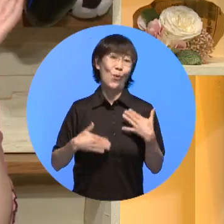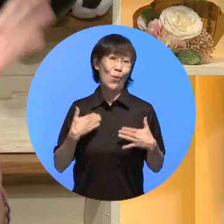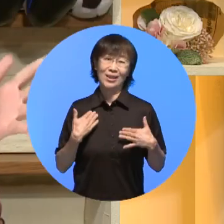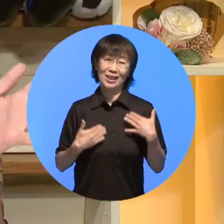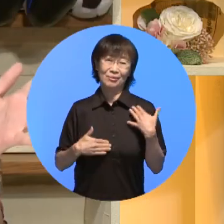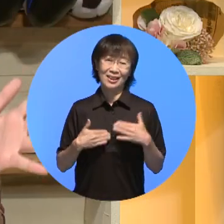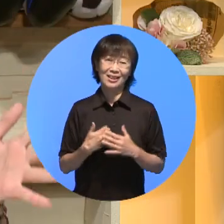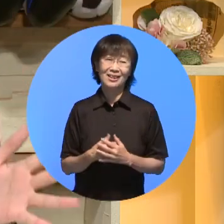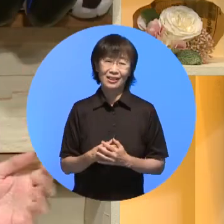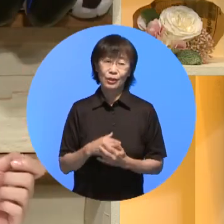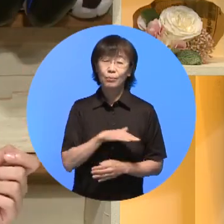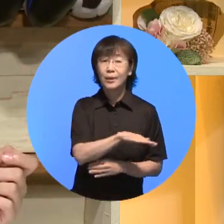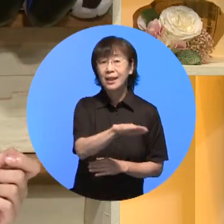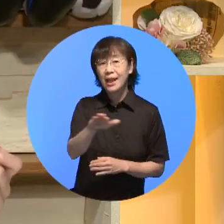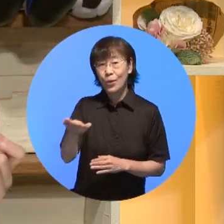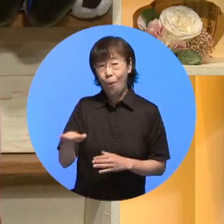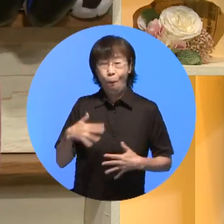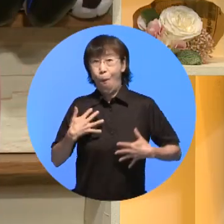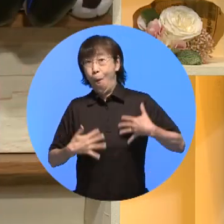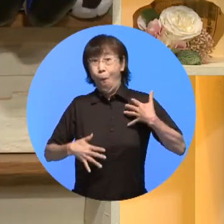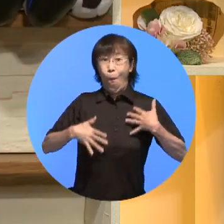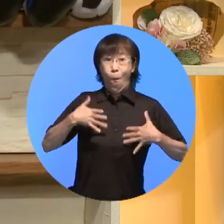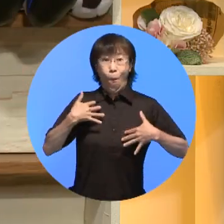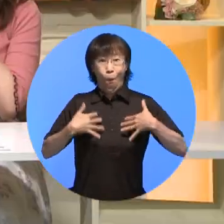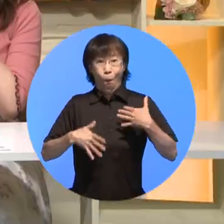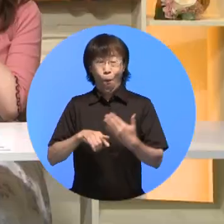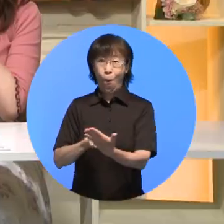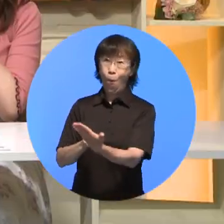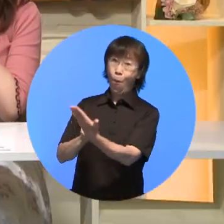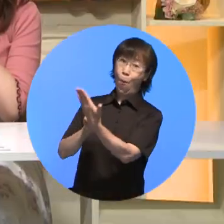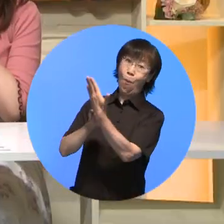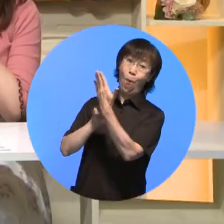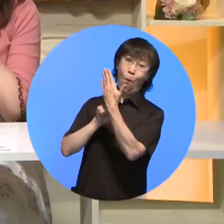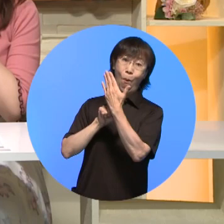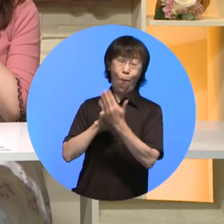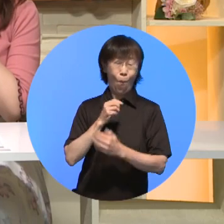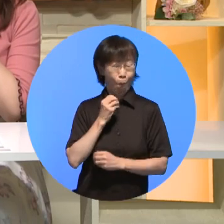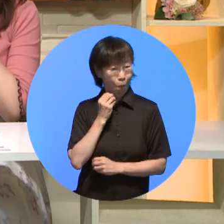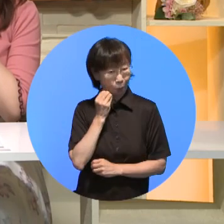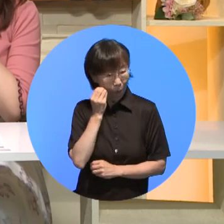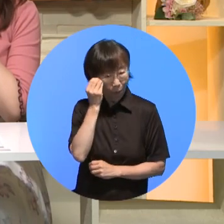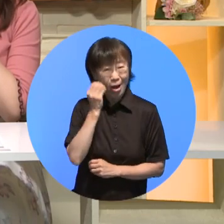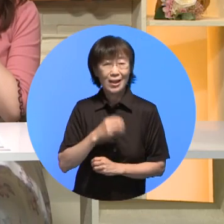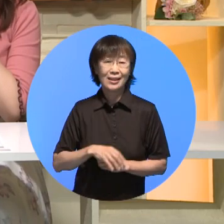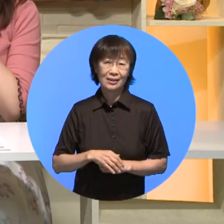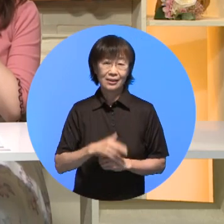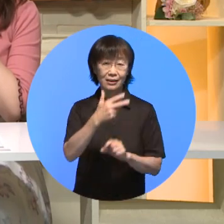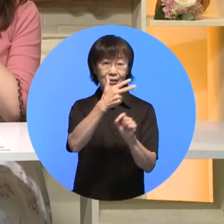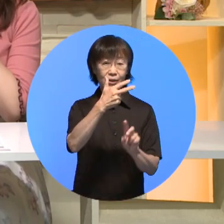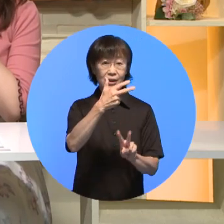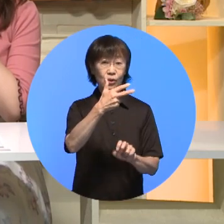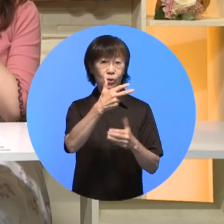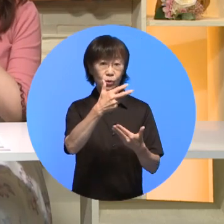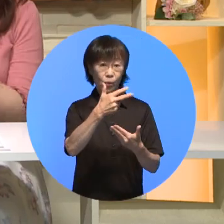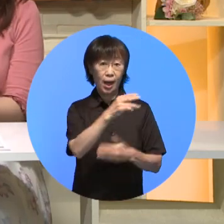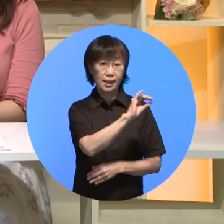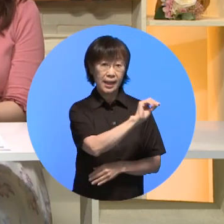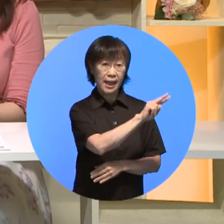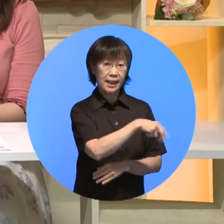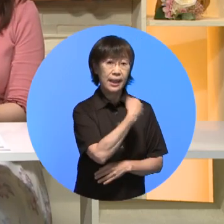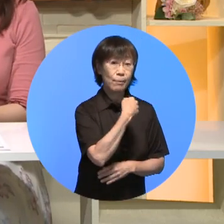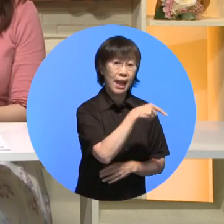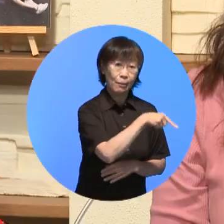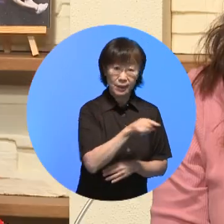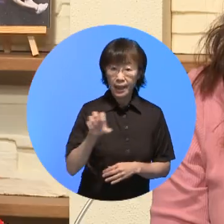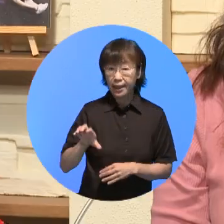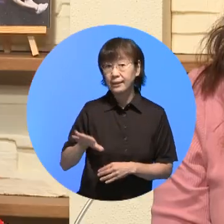もうチームの皆さんのエンターテイメント魂も感じましたまだあの7月29日はね全野が千里南会場と江坂会場であります